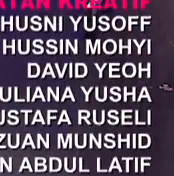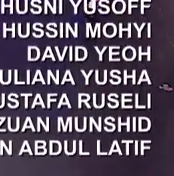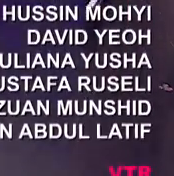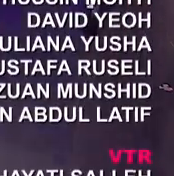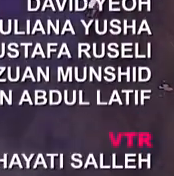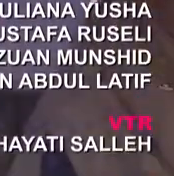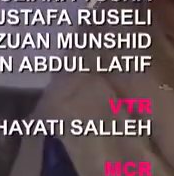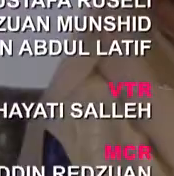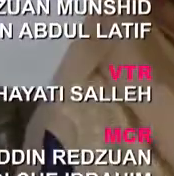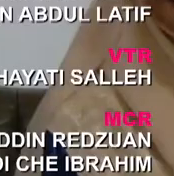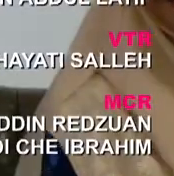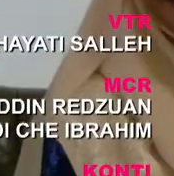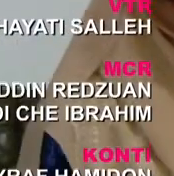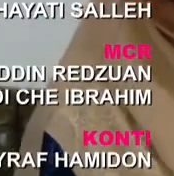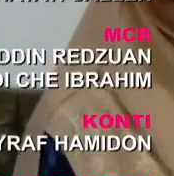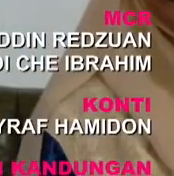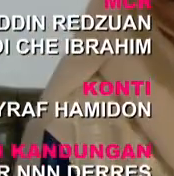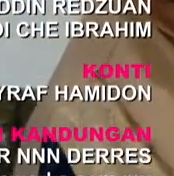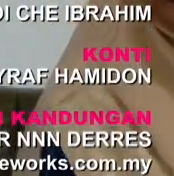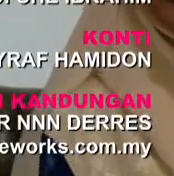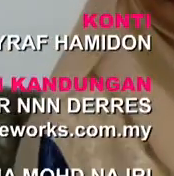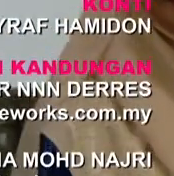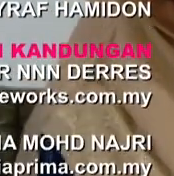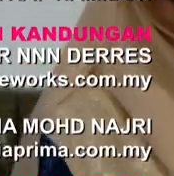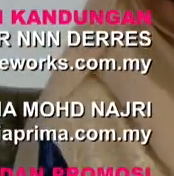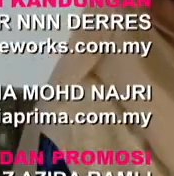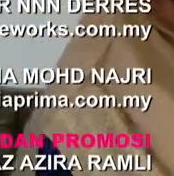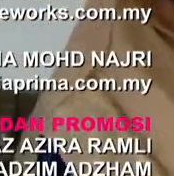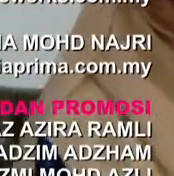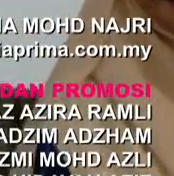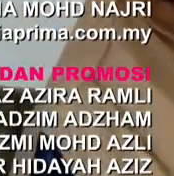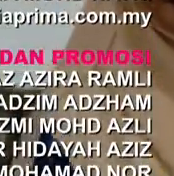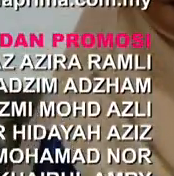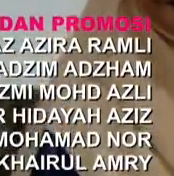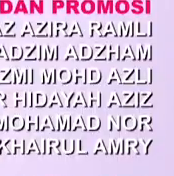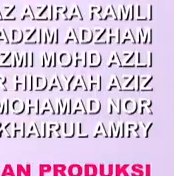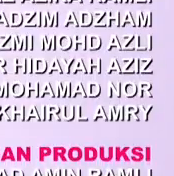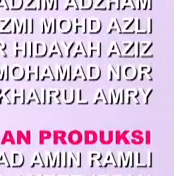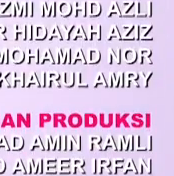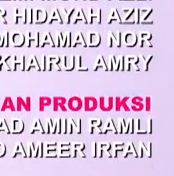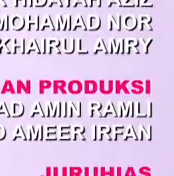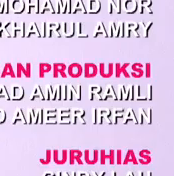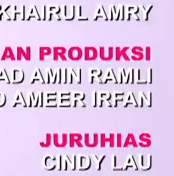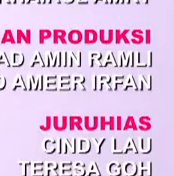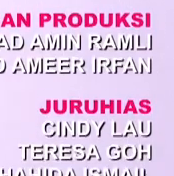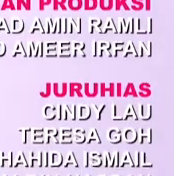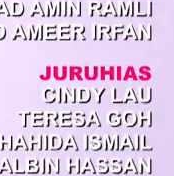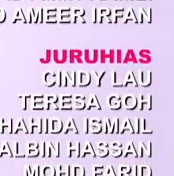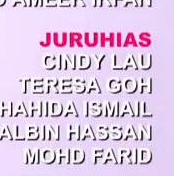Okey cikgu. Alright, saya cuba. Kosong, dua, tiga. Kita